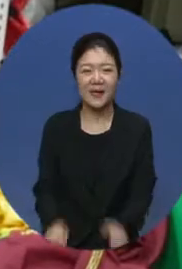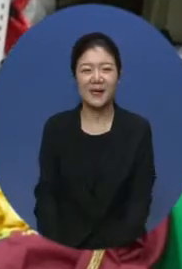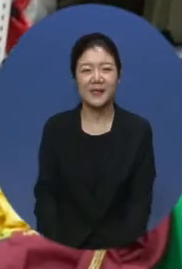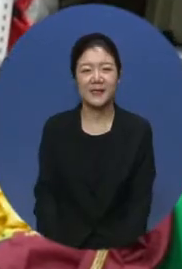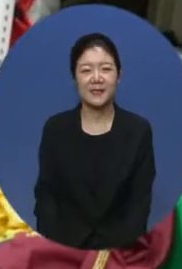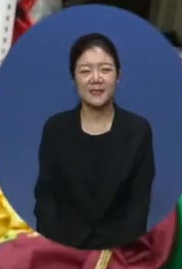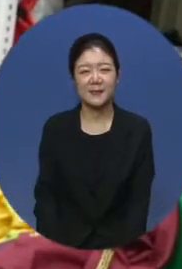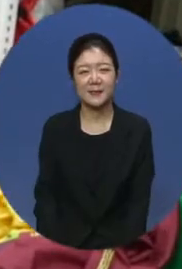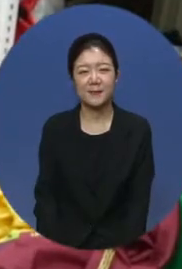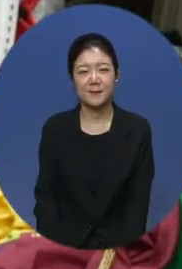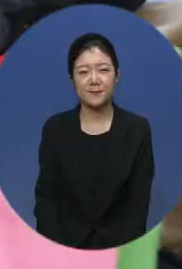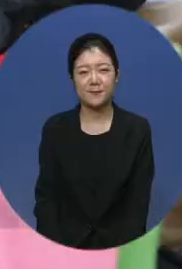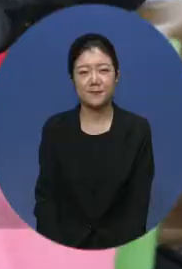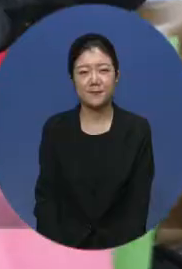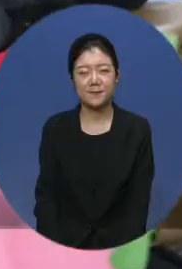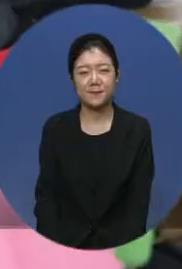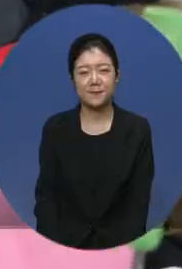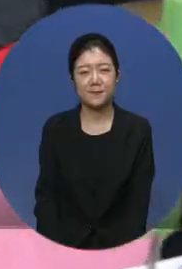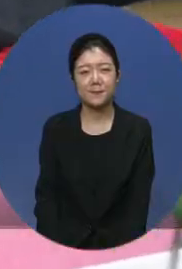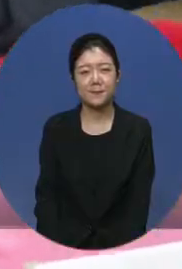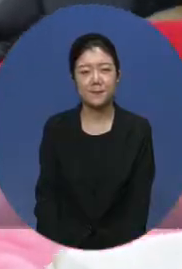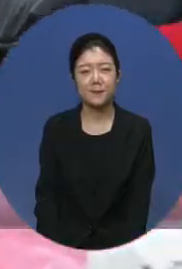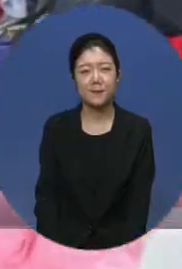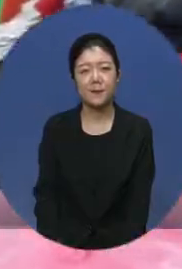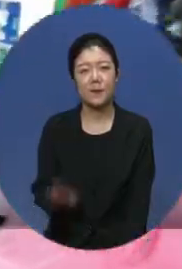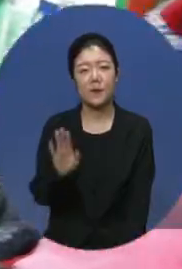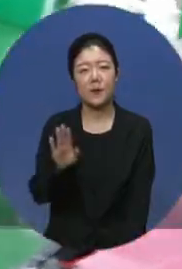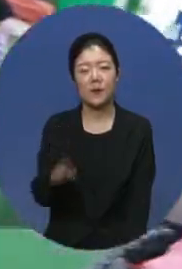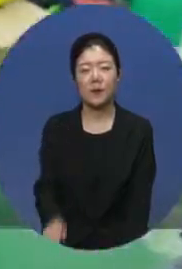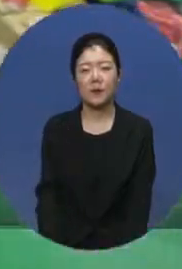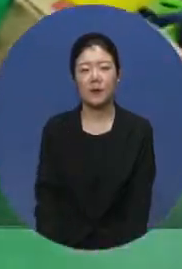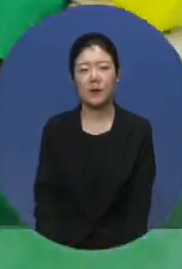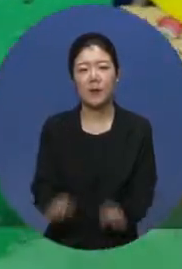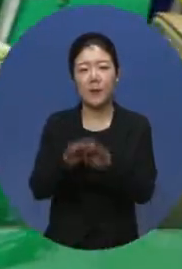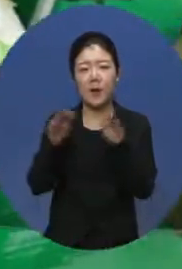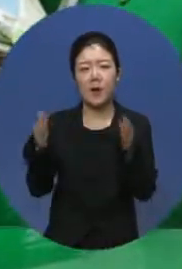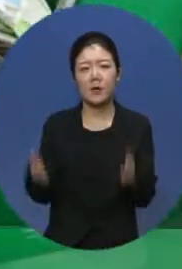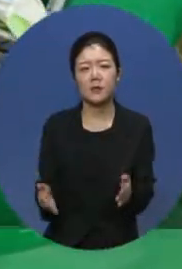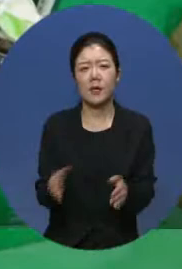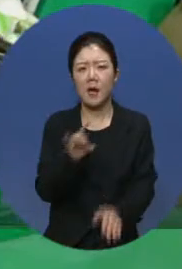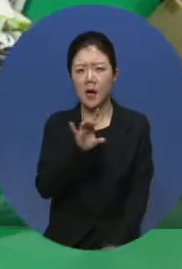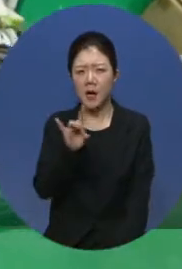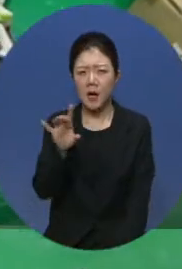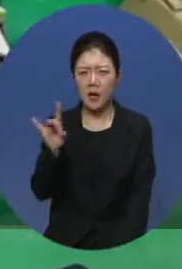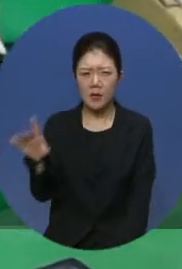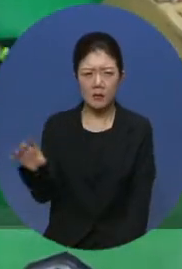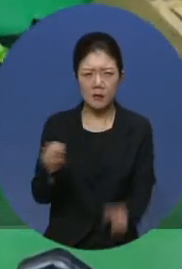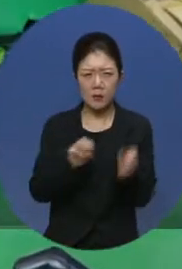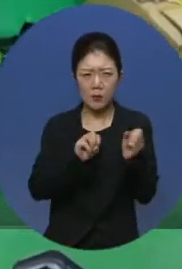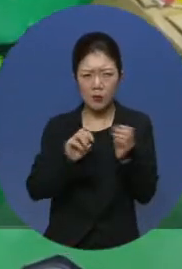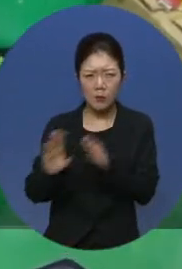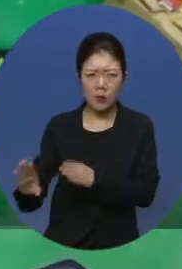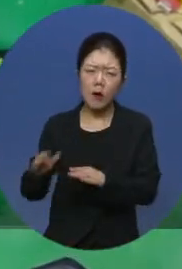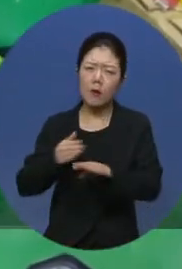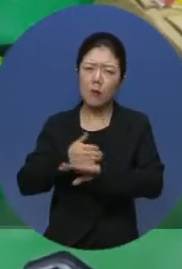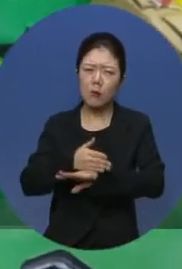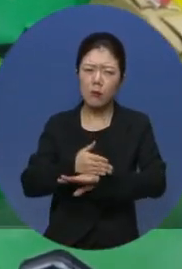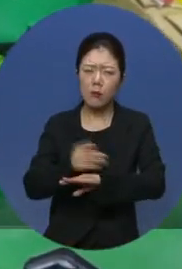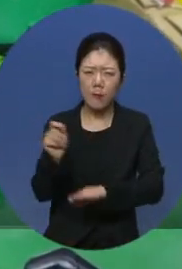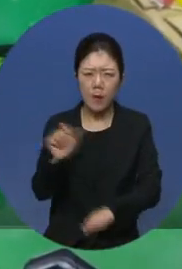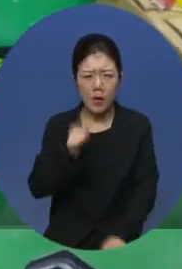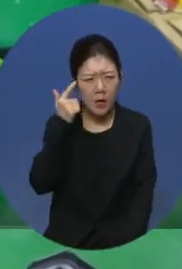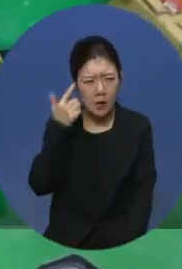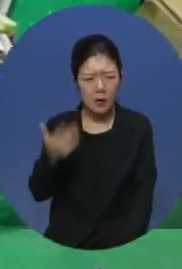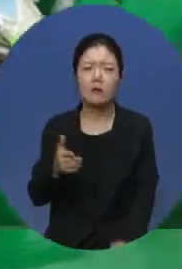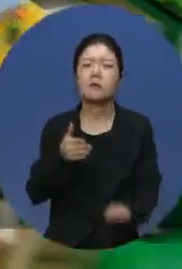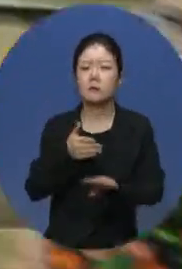여기다가 물건이 들어오면 일단 준영 씨. 네. 박스를 한 개씩 한 개씩 버리면은 늦어요, 빨라요?